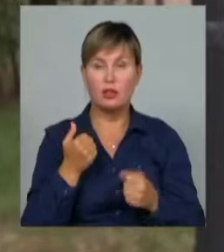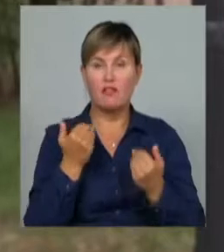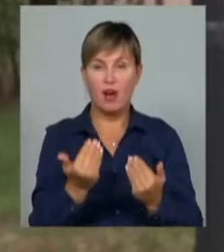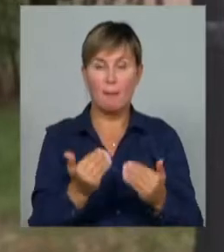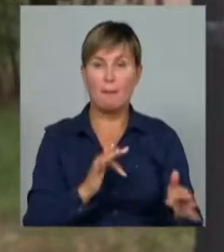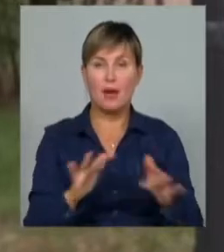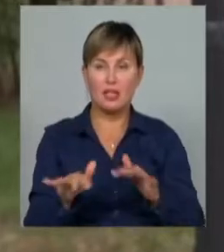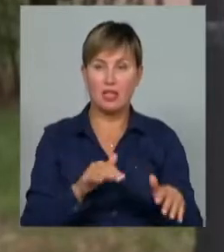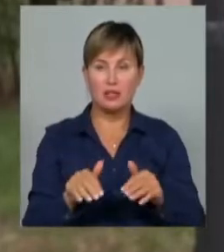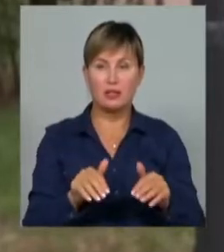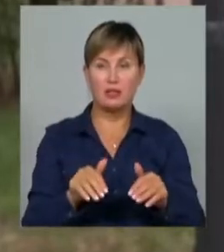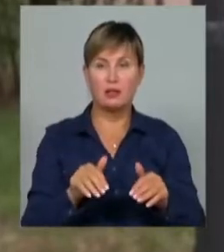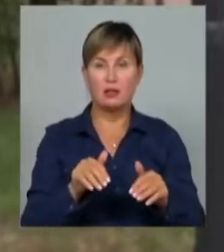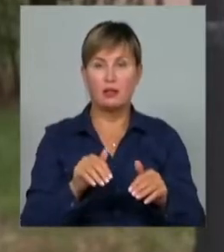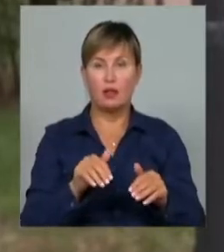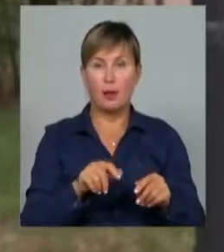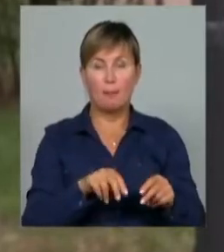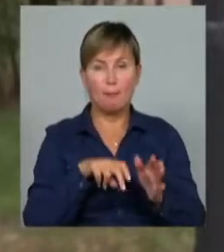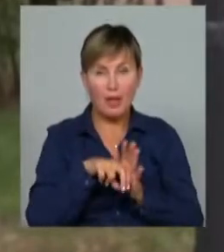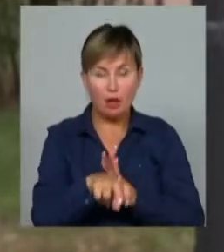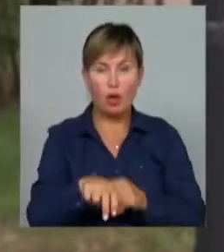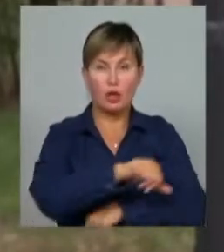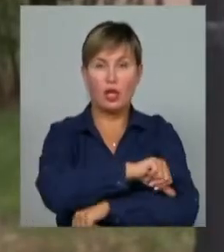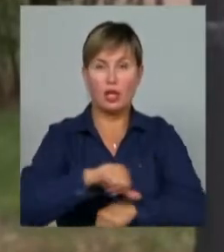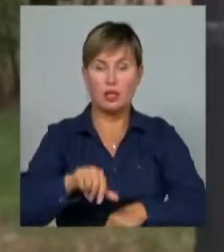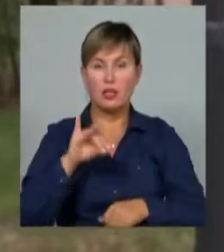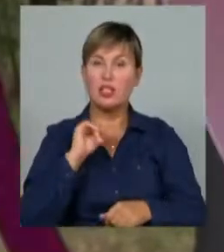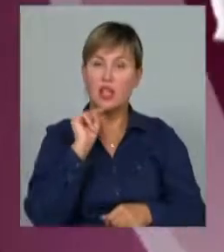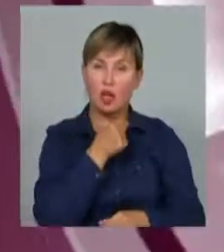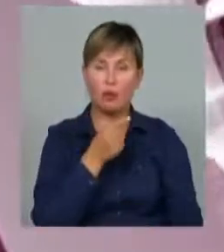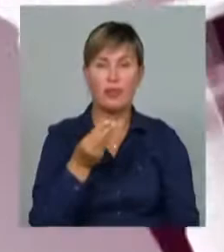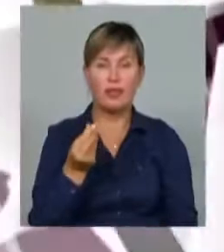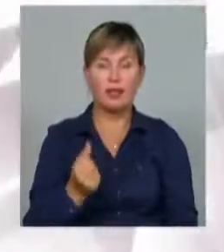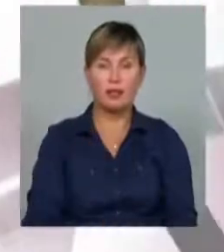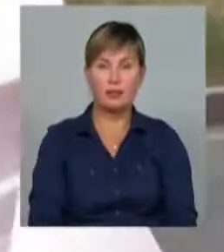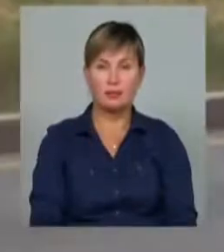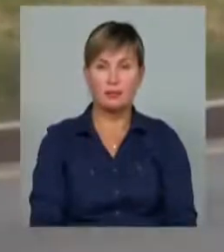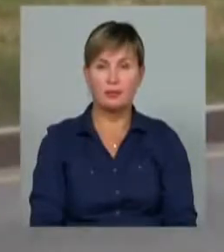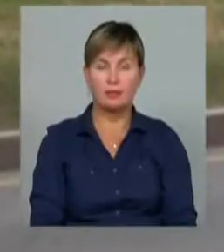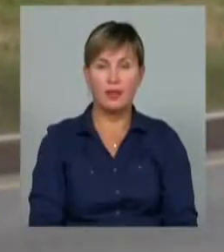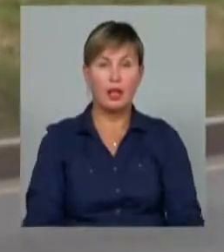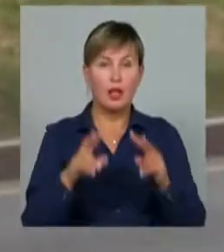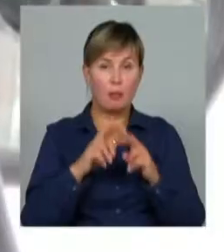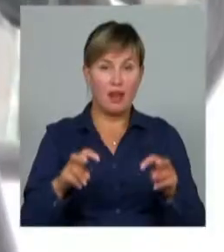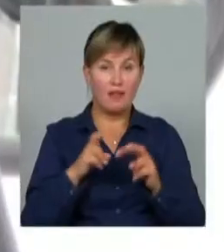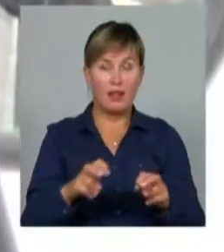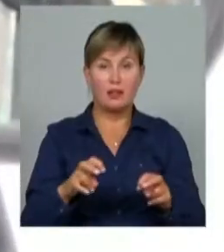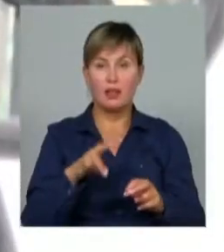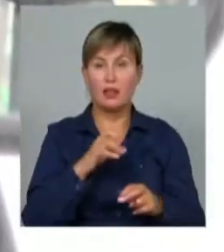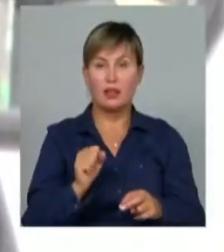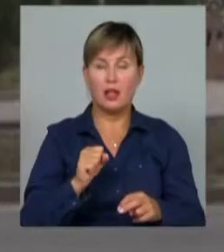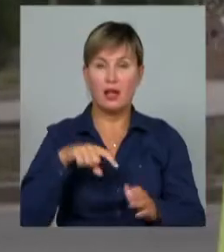процесс перехода границ, да и сэкономит немало денег. Проверка на токсичность. В